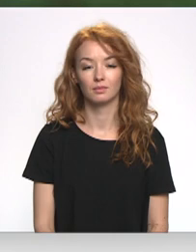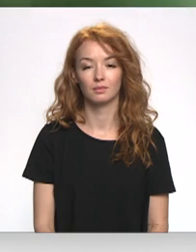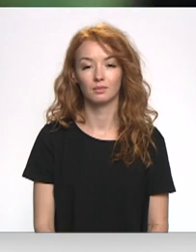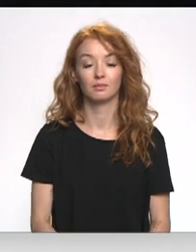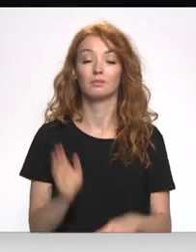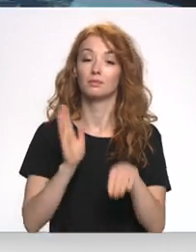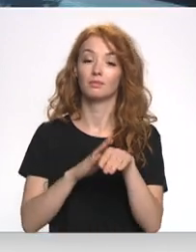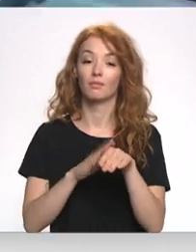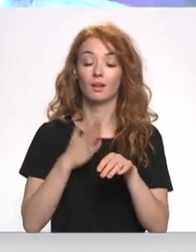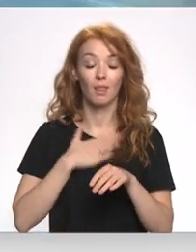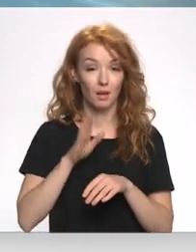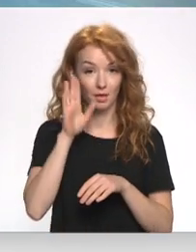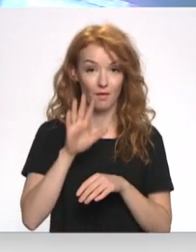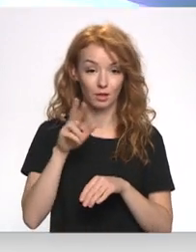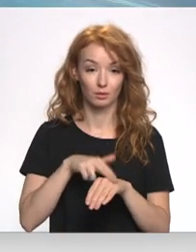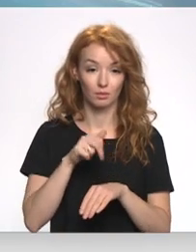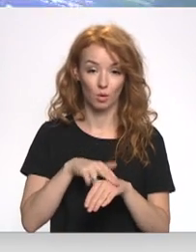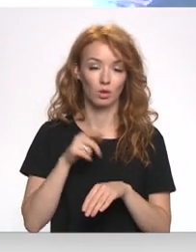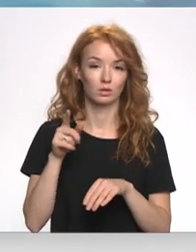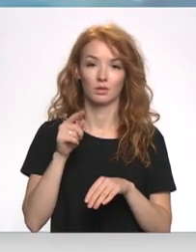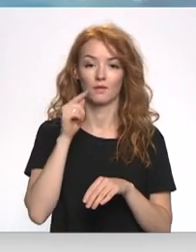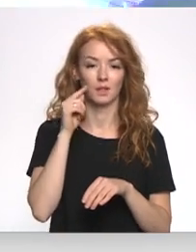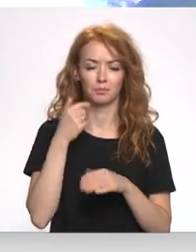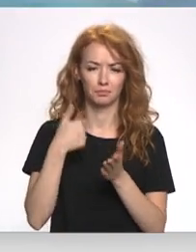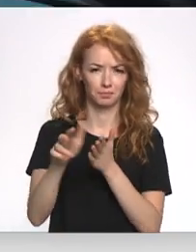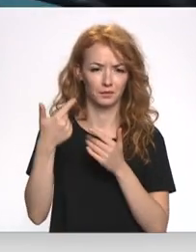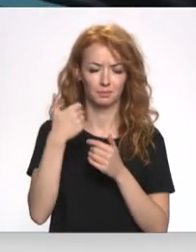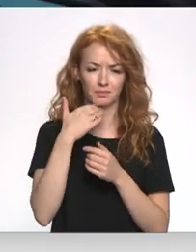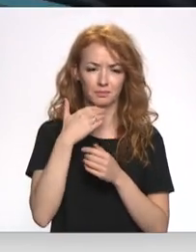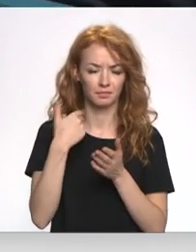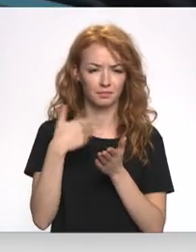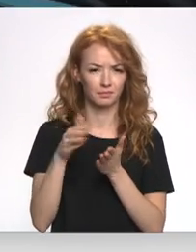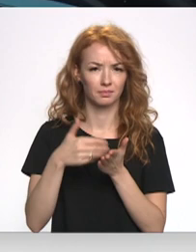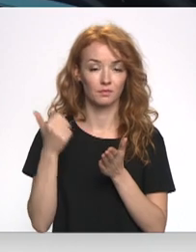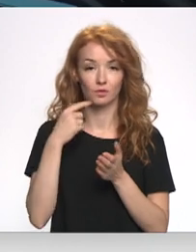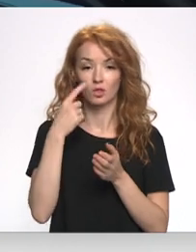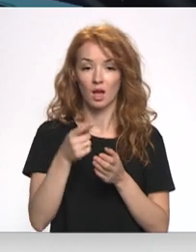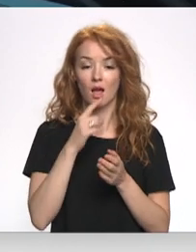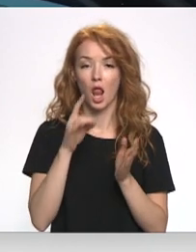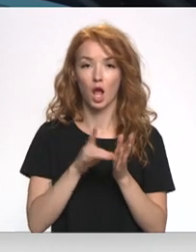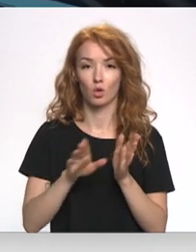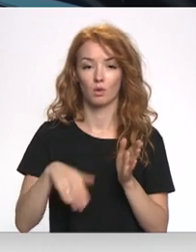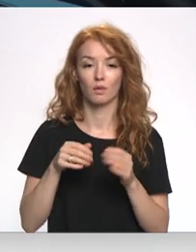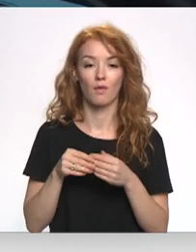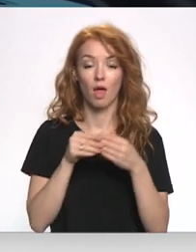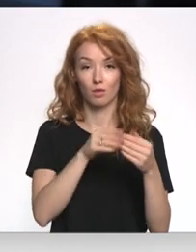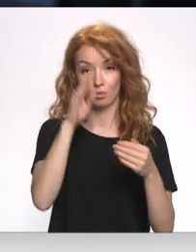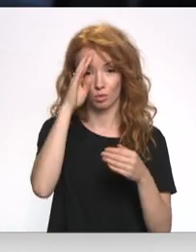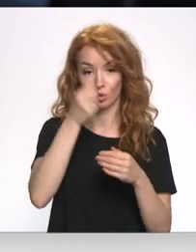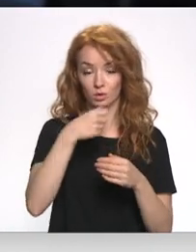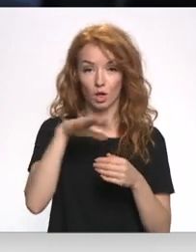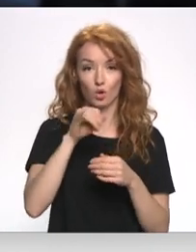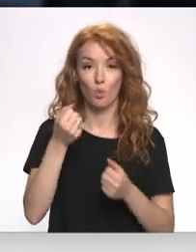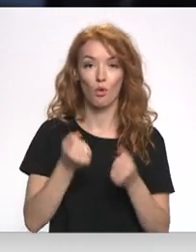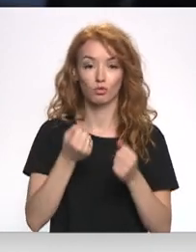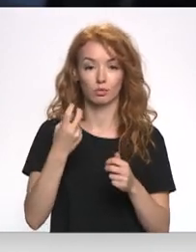Labi rīt, valsts policija! Vīrietis kategoriski iebilst pret filmēšanu. Taisnojas policistam, ka ar elektroskreiriteni vedis puiku uz dārziņu, jo